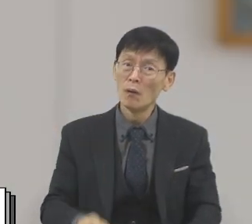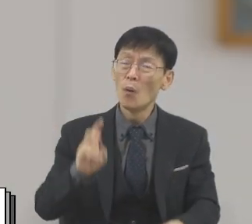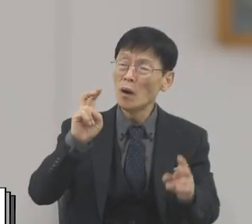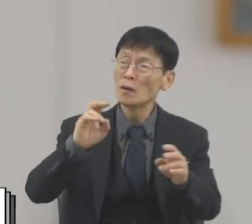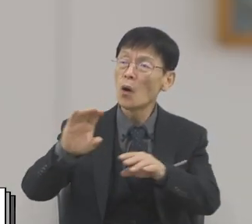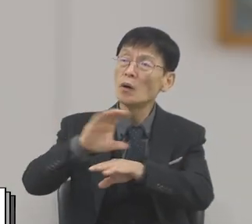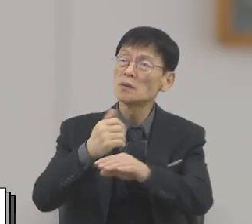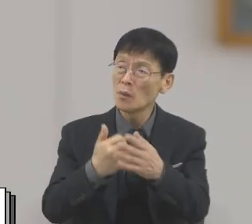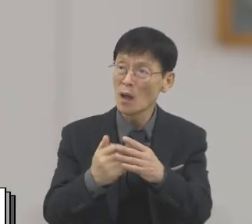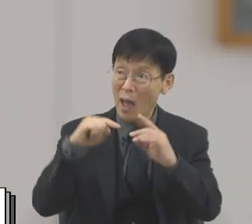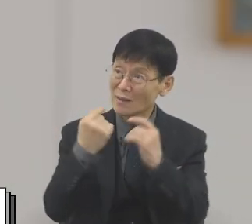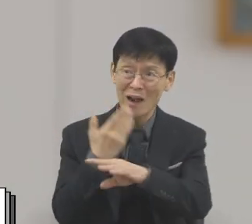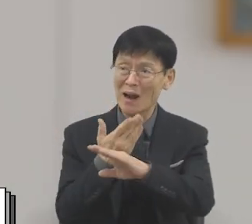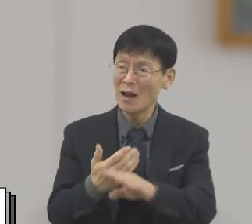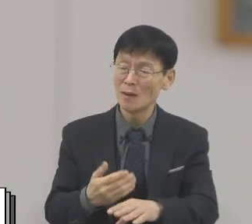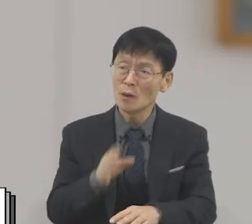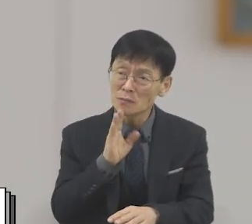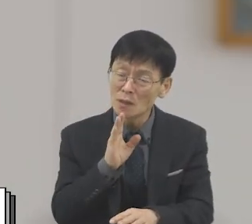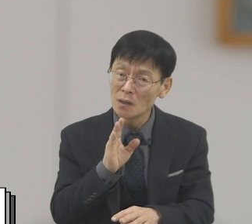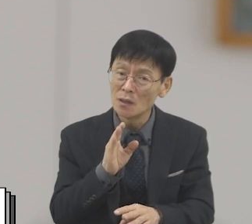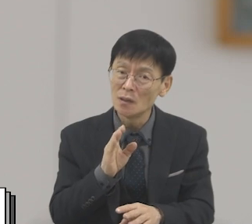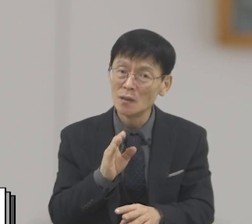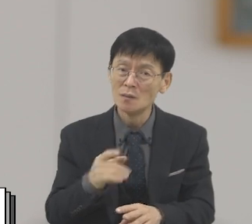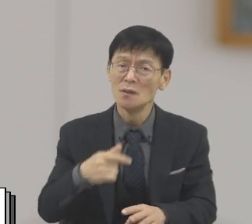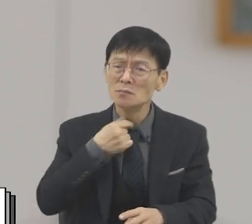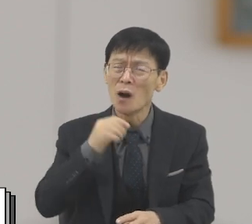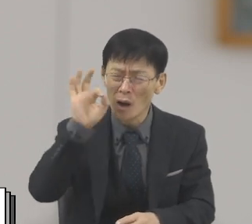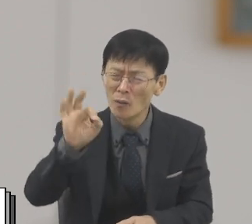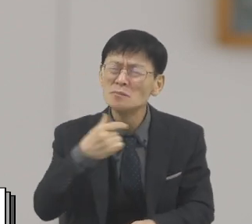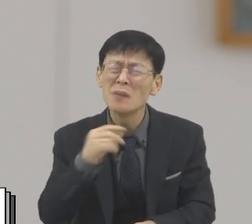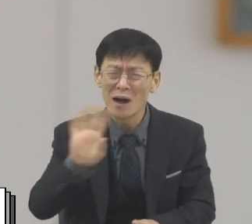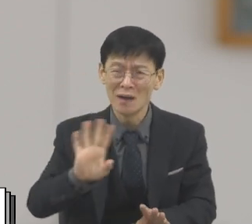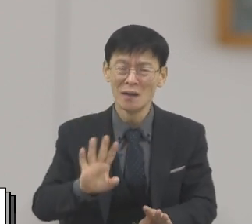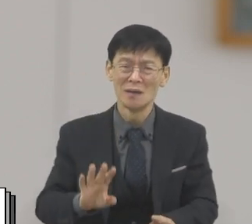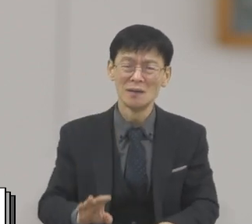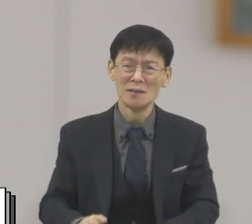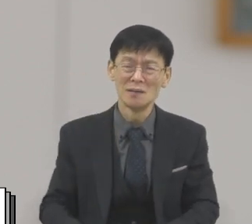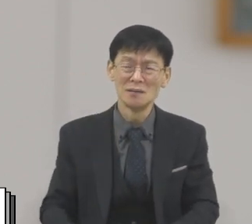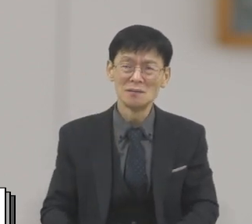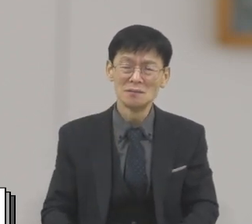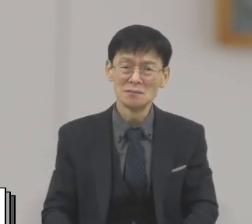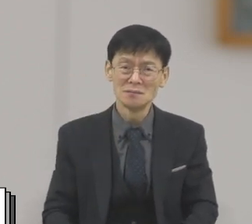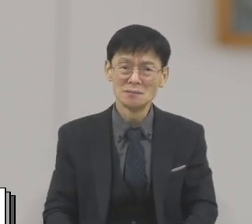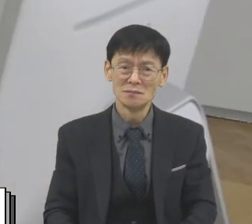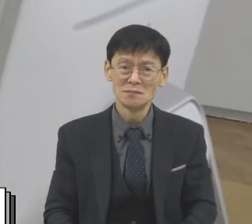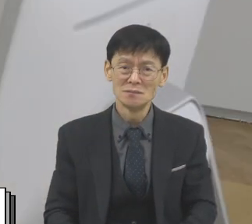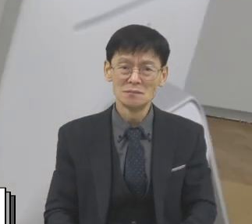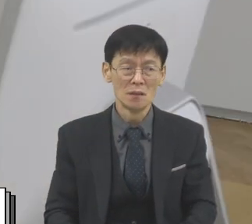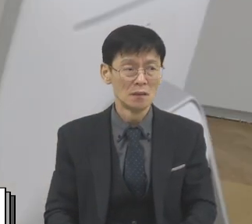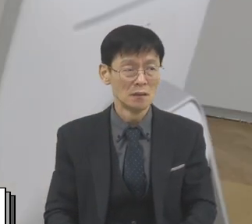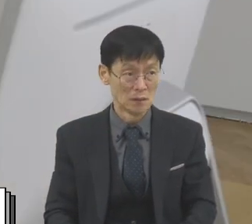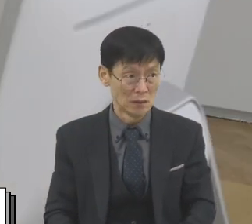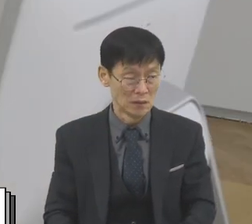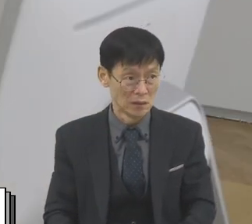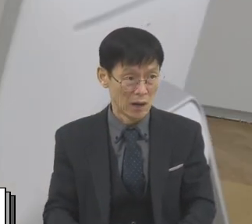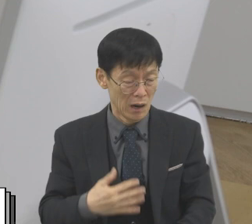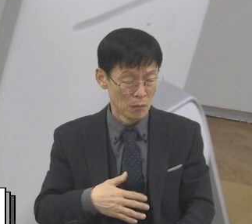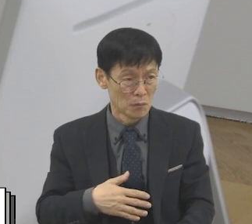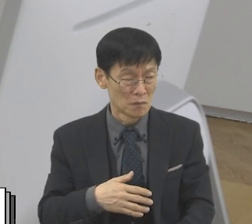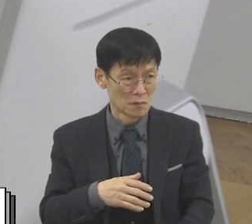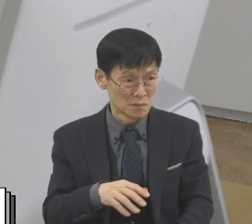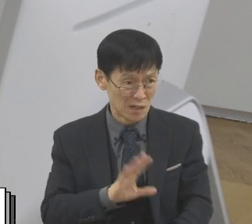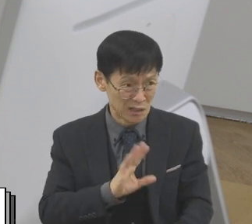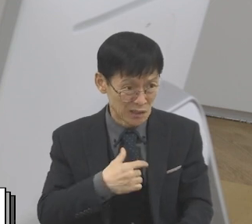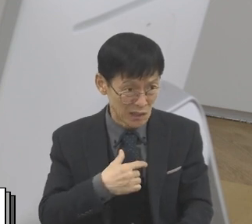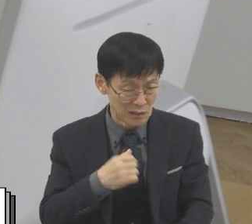회사에서 쓰는 컴퓨터지 개인 컴퓨터가 아니잖아요. 저는 회사에서 이런 사진을 보고 싶지가 않습니다. 그래 알았어.